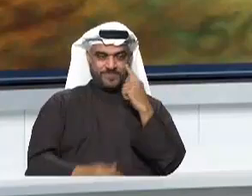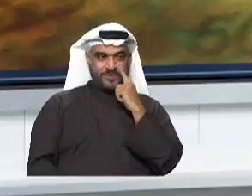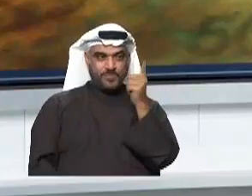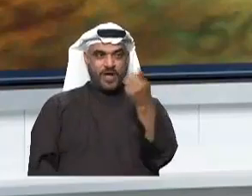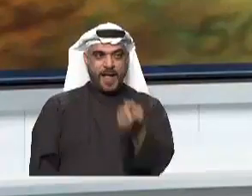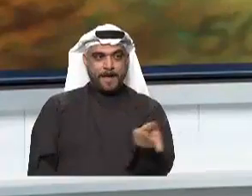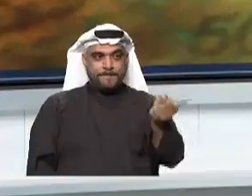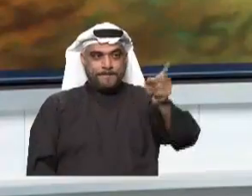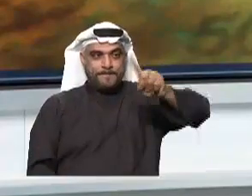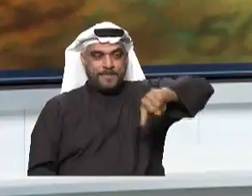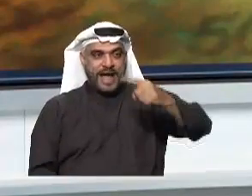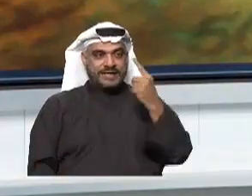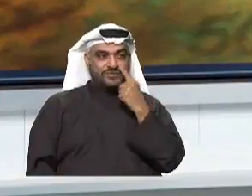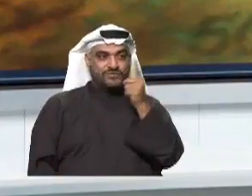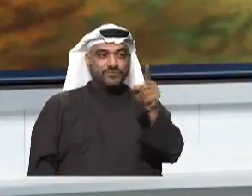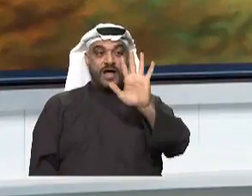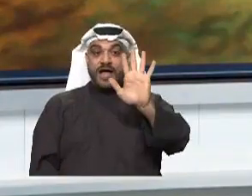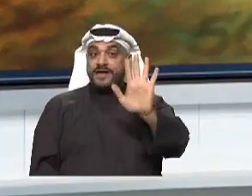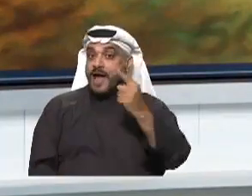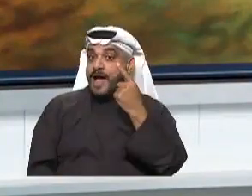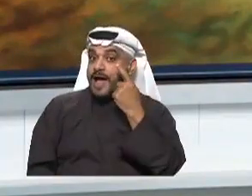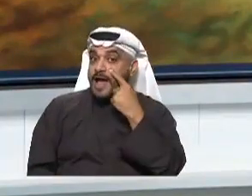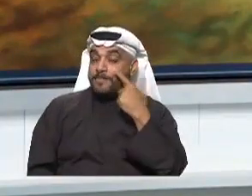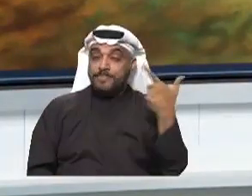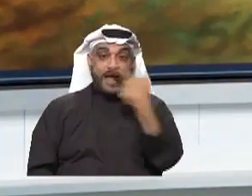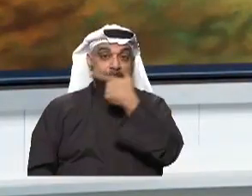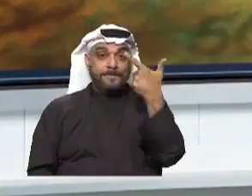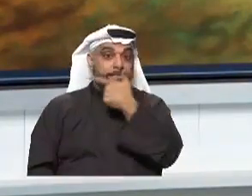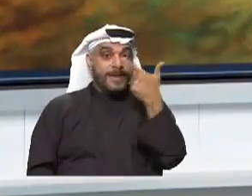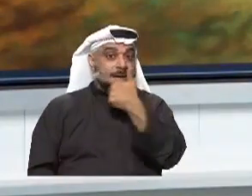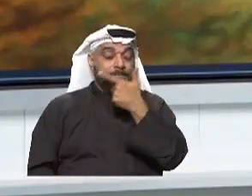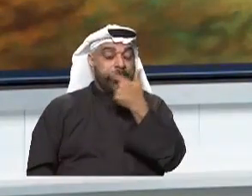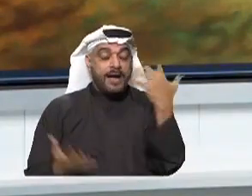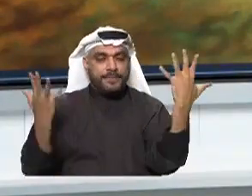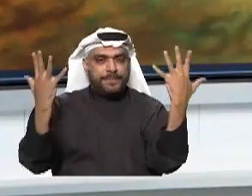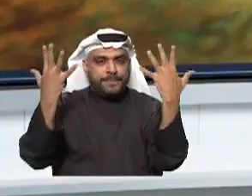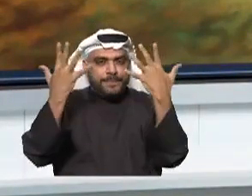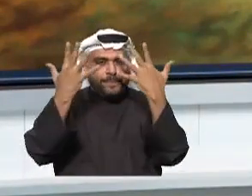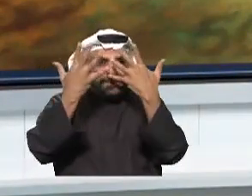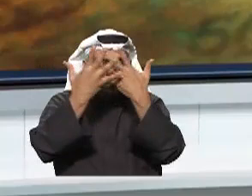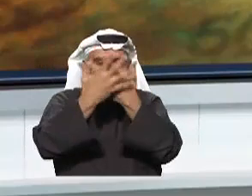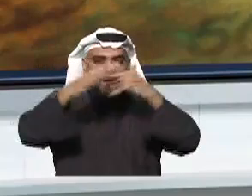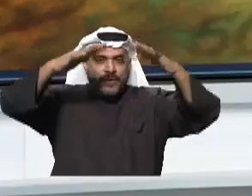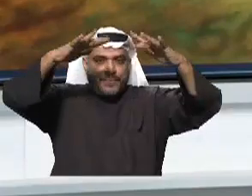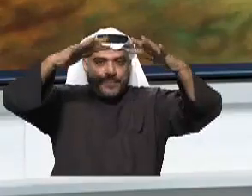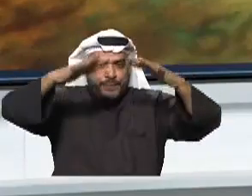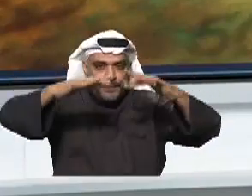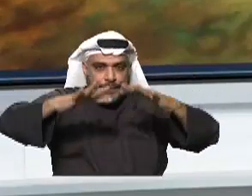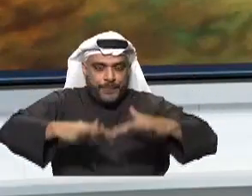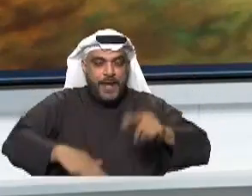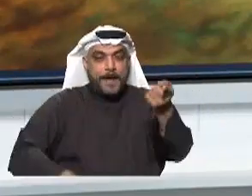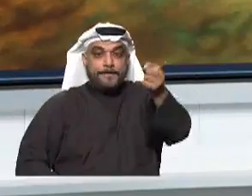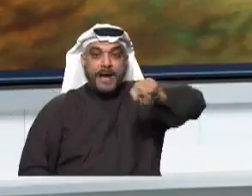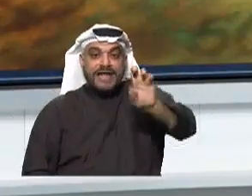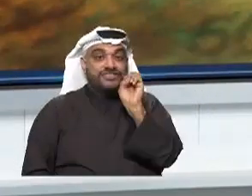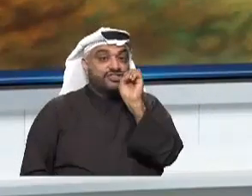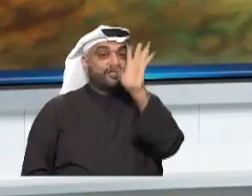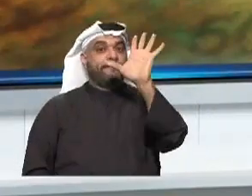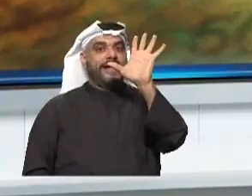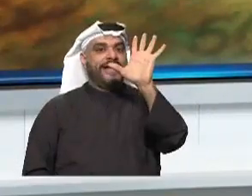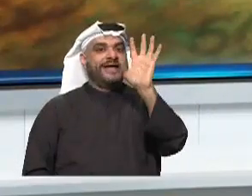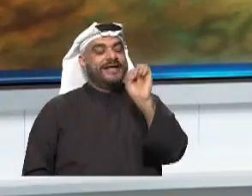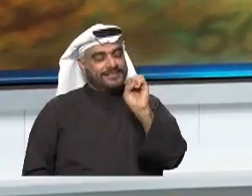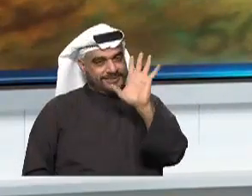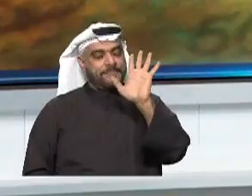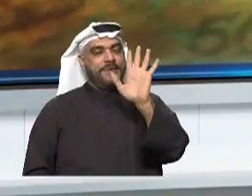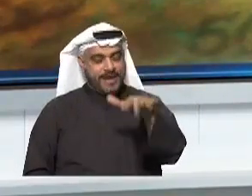والجزر. فرص لضباب أيضا، شكل ضباب في ساعات صباح الأولى إن شاء الله غد، ورؤيات أفقية متوقع أنها